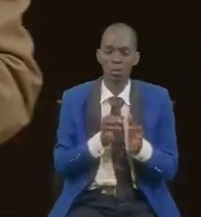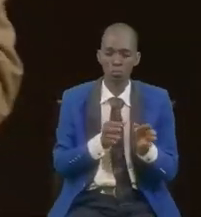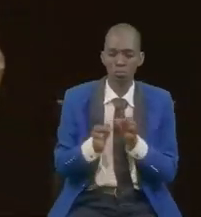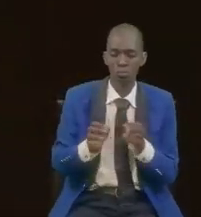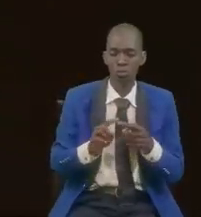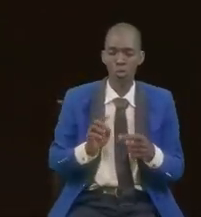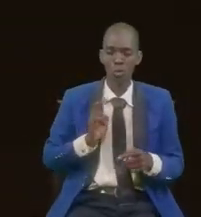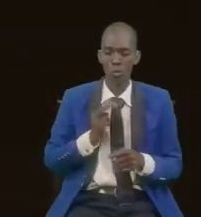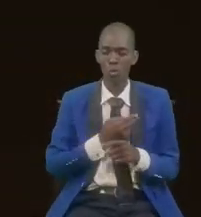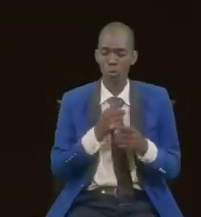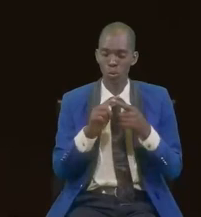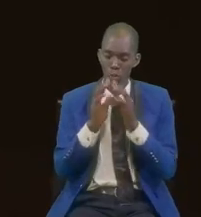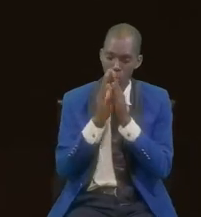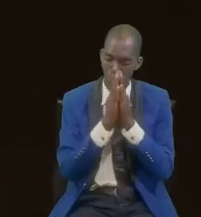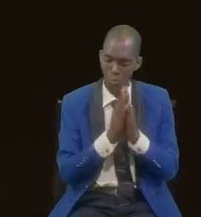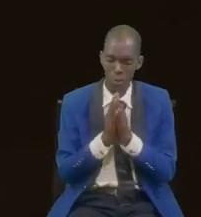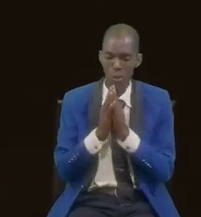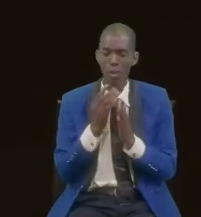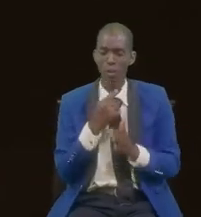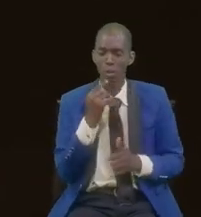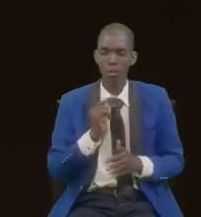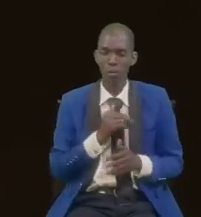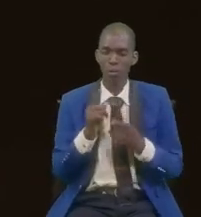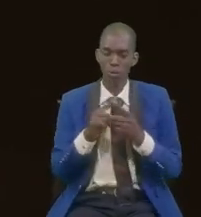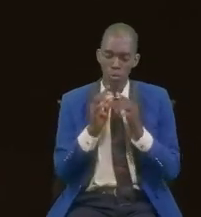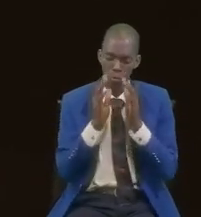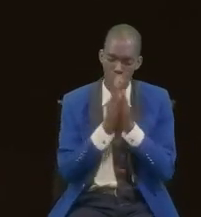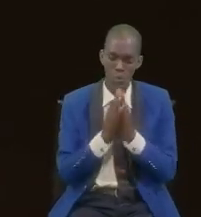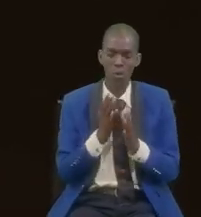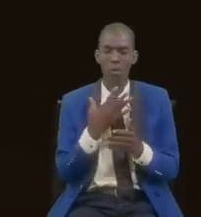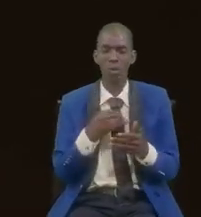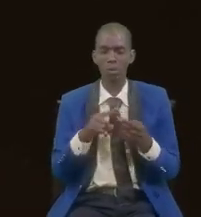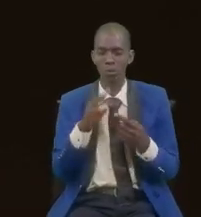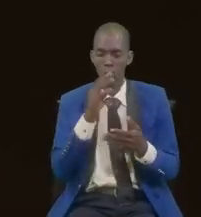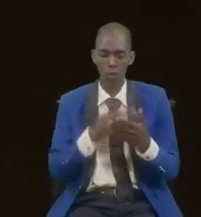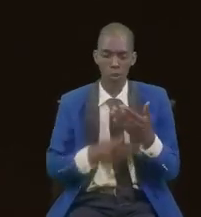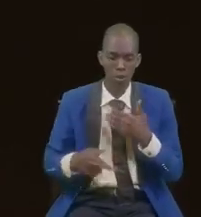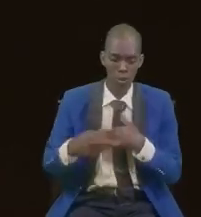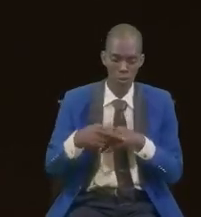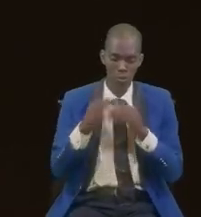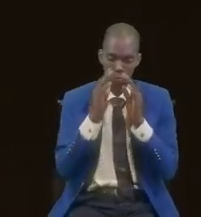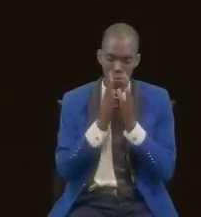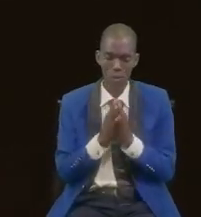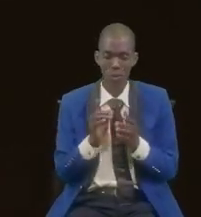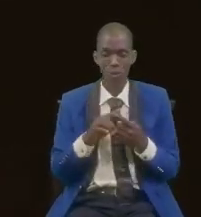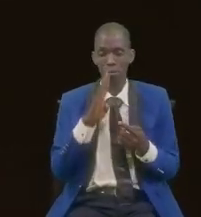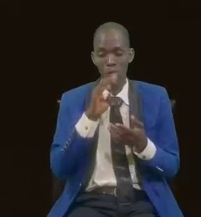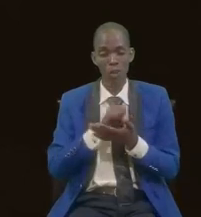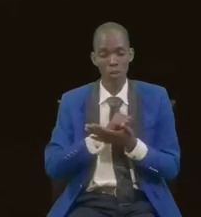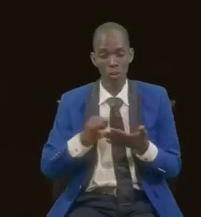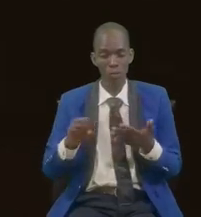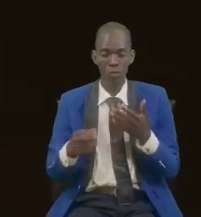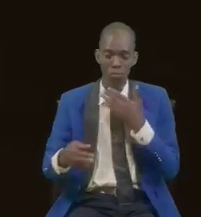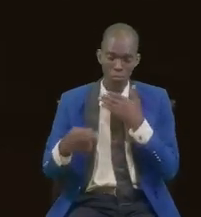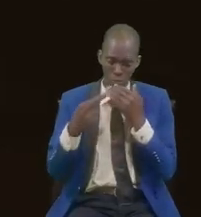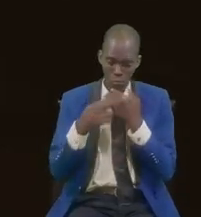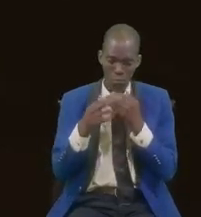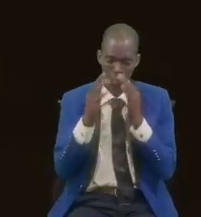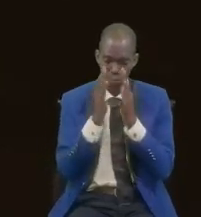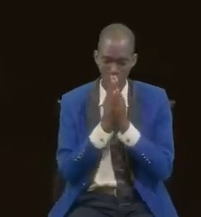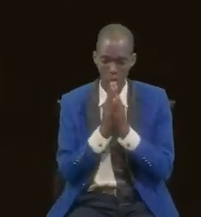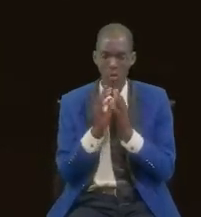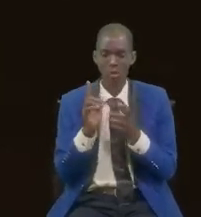de prier et d'être sauvé, de prier, d'être restauré, de prier, d'être sanctifié, de prier, d'être baptisé dans